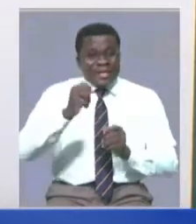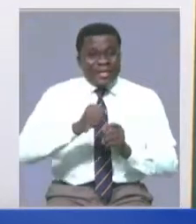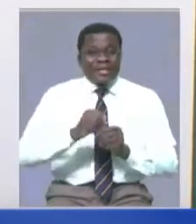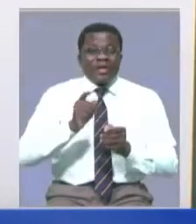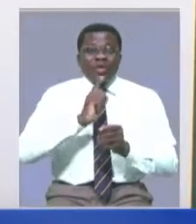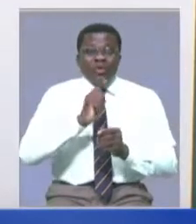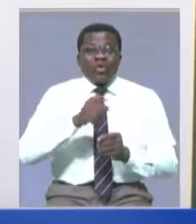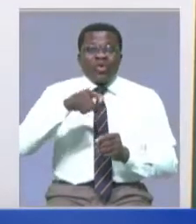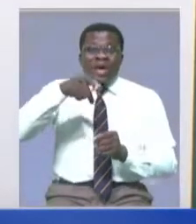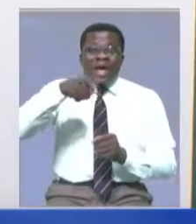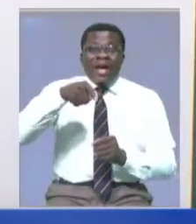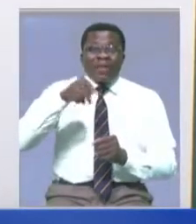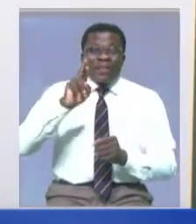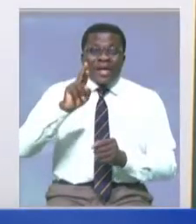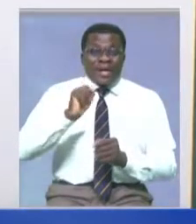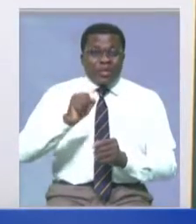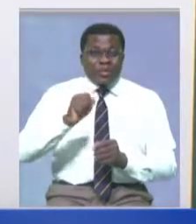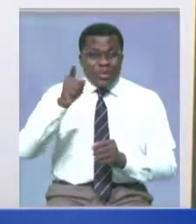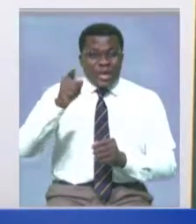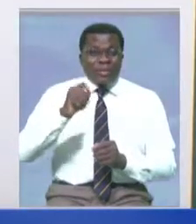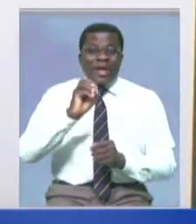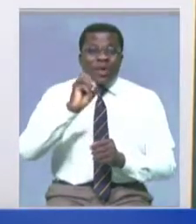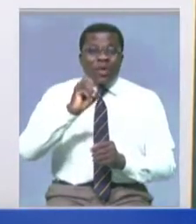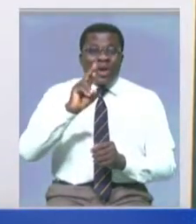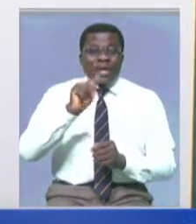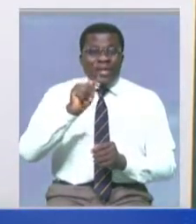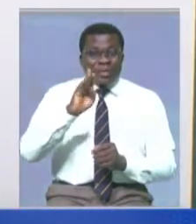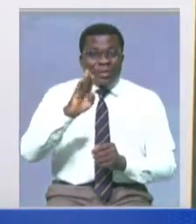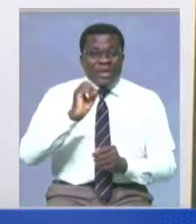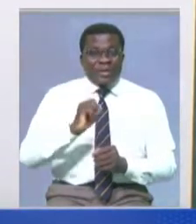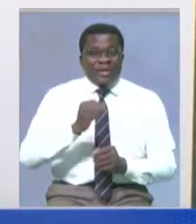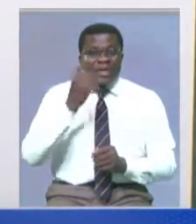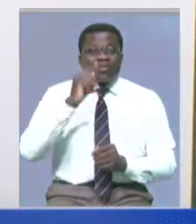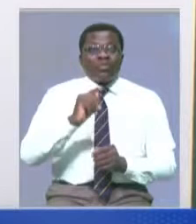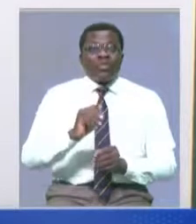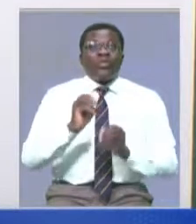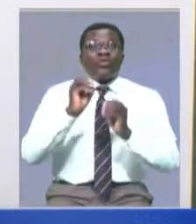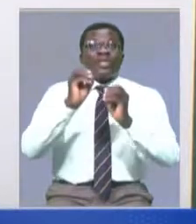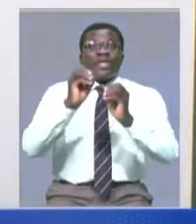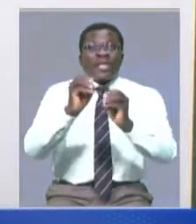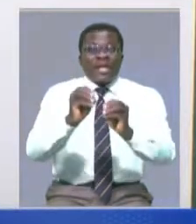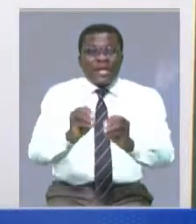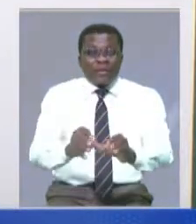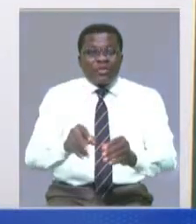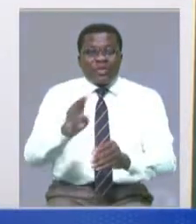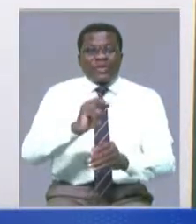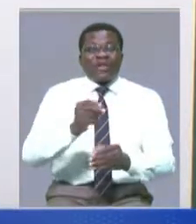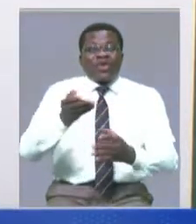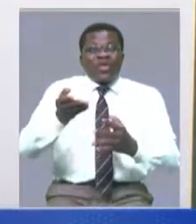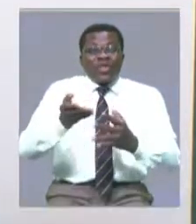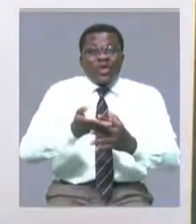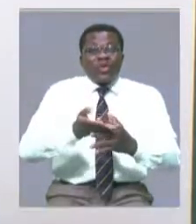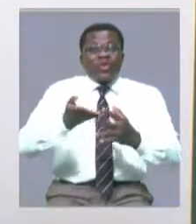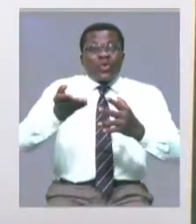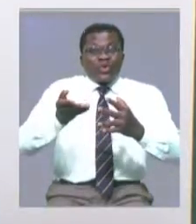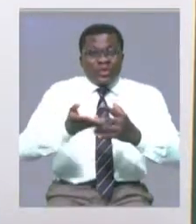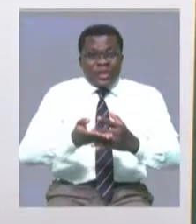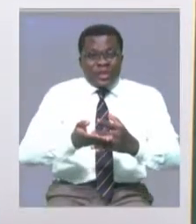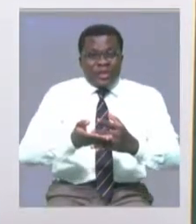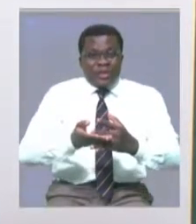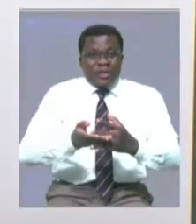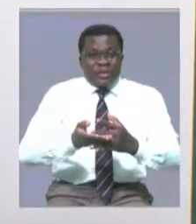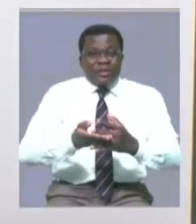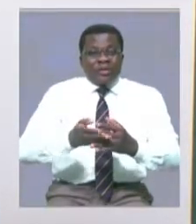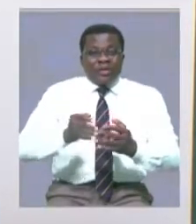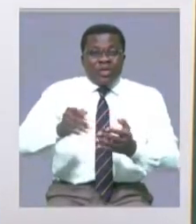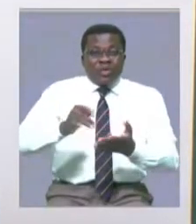direction régionale de Paracou, direction régionale de l'OETB Paracou, pour déposer votre dossier.